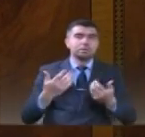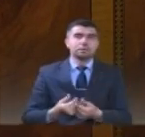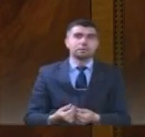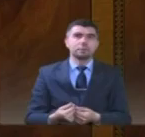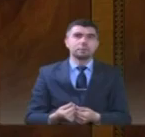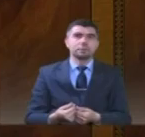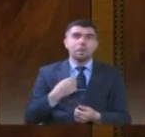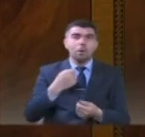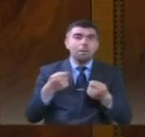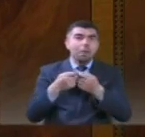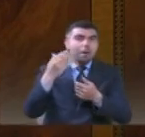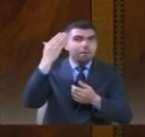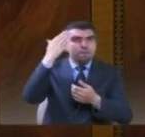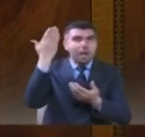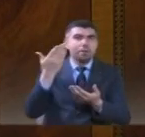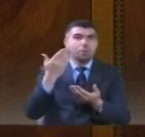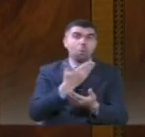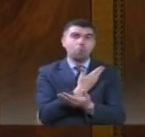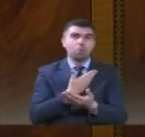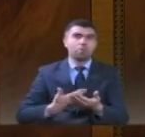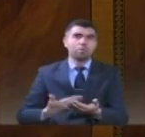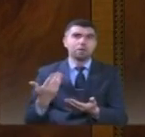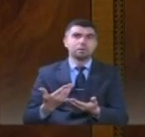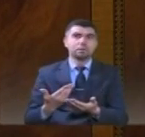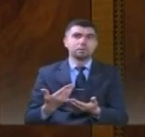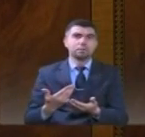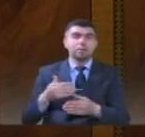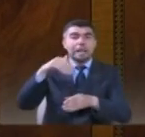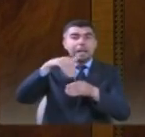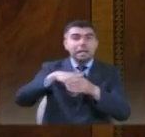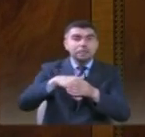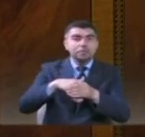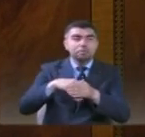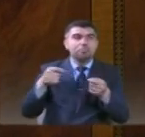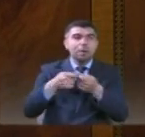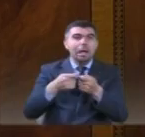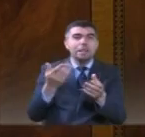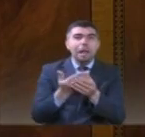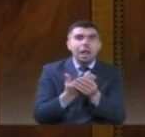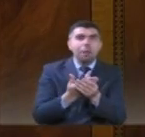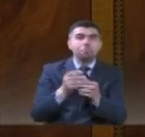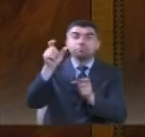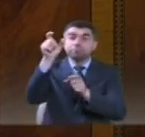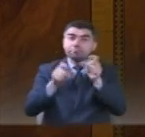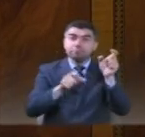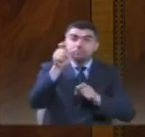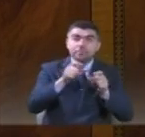لانه خاصكم تفهموا بلي الحكومه ملي المعارضه كتطلب شي حاجه لصالح الشعب